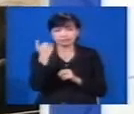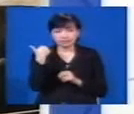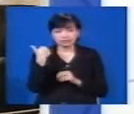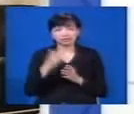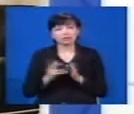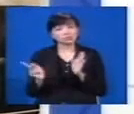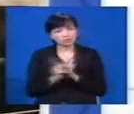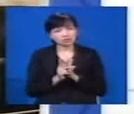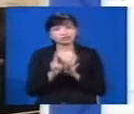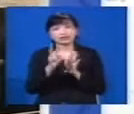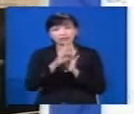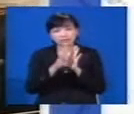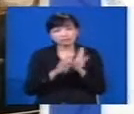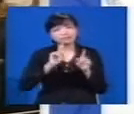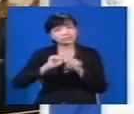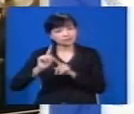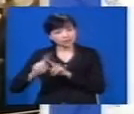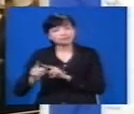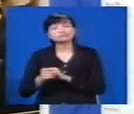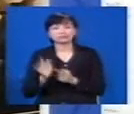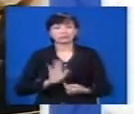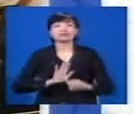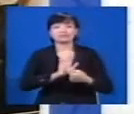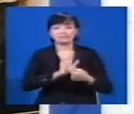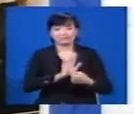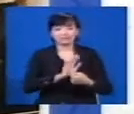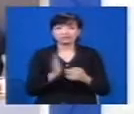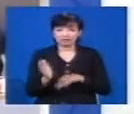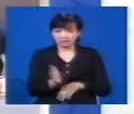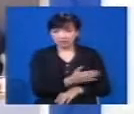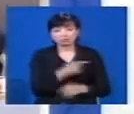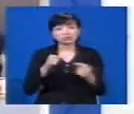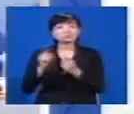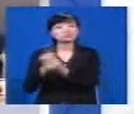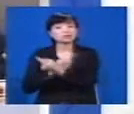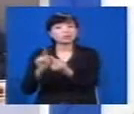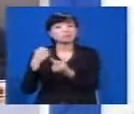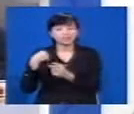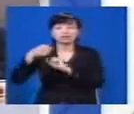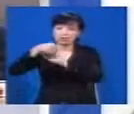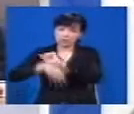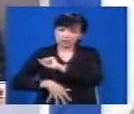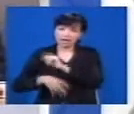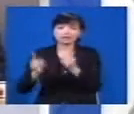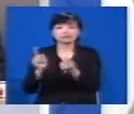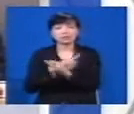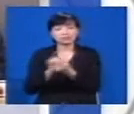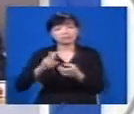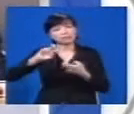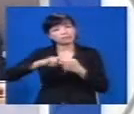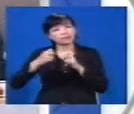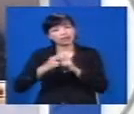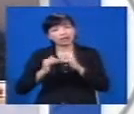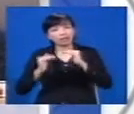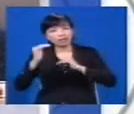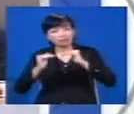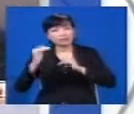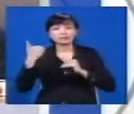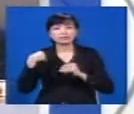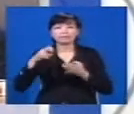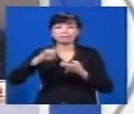กฎระเบียบต่างๆอย่างนี้เป็นต้นนะครับด้านสังคมก็คล้ายๆกันโครงสร้างทางสังคมปัญหาความเหลื่อมล้ำนะครับ